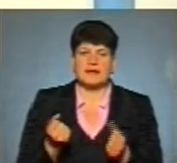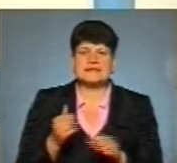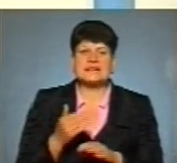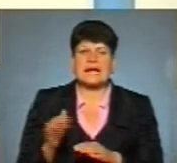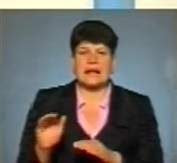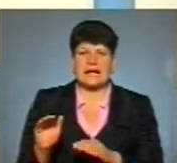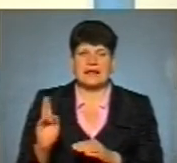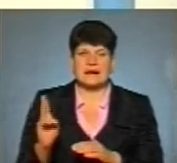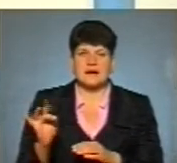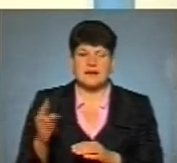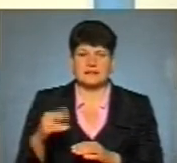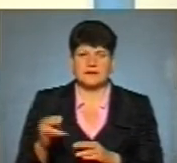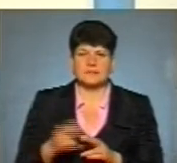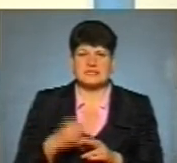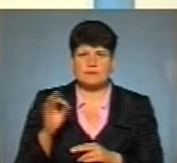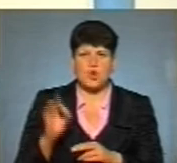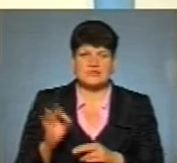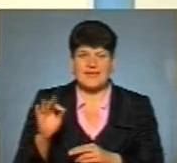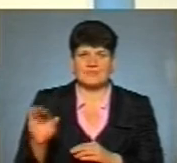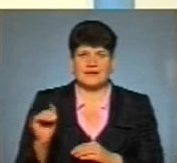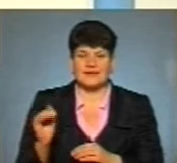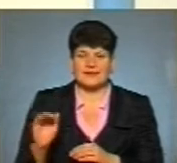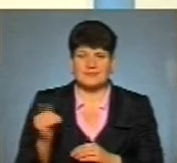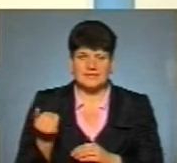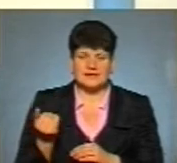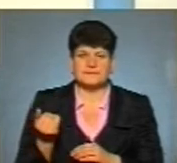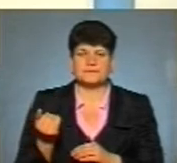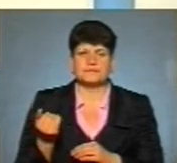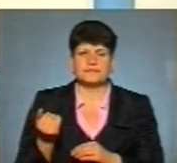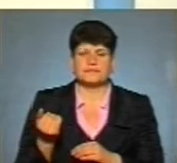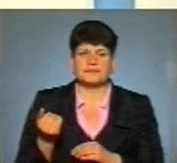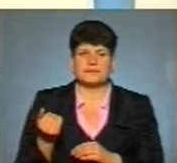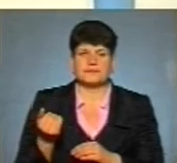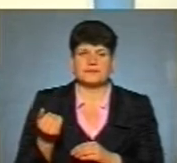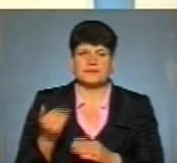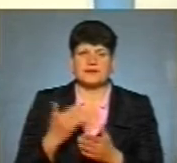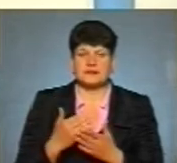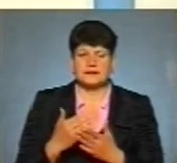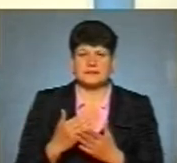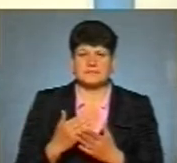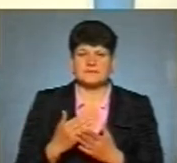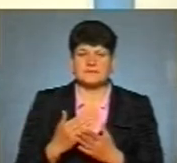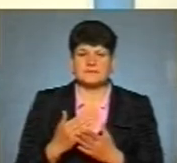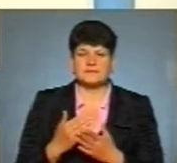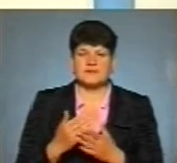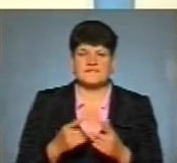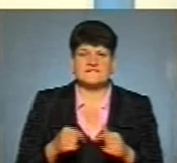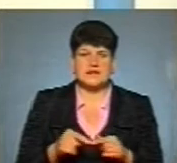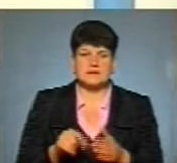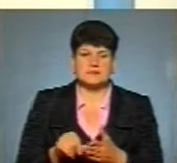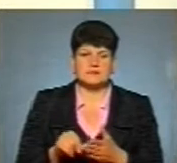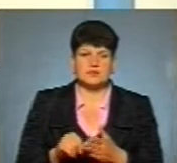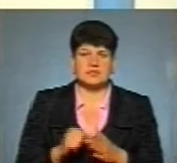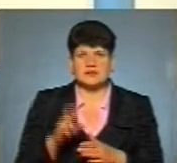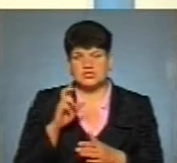кредит, безпроцентний кредит, це через фонд підтримки фермерів у нас, є філія представництва